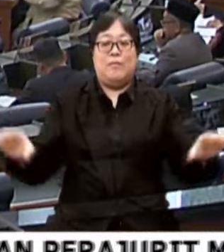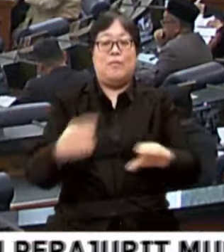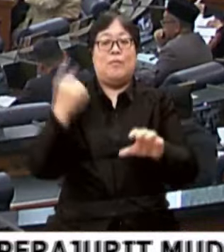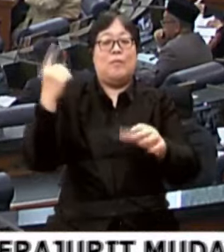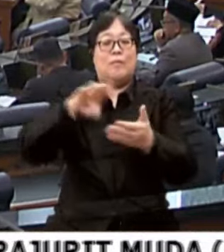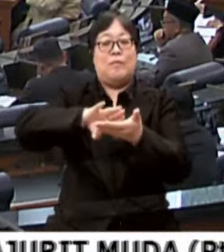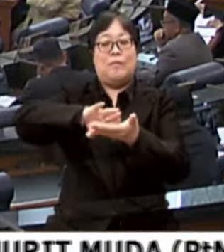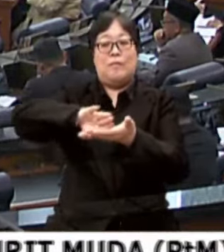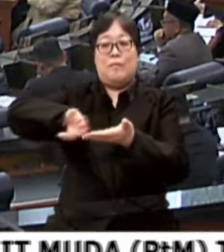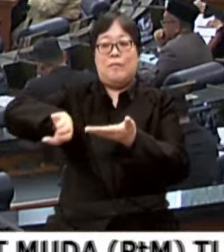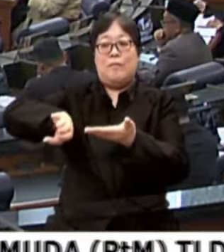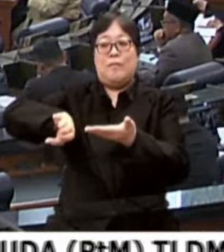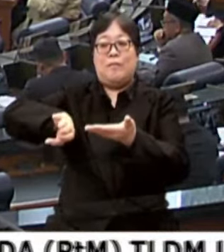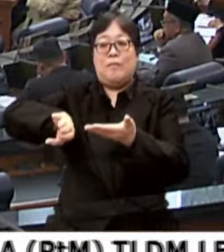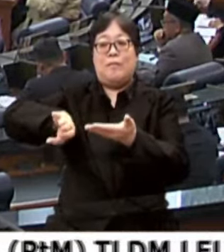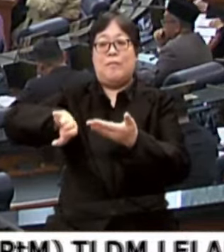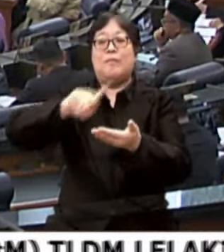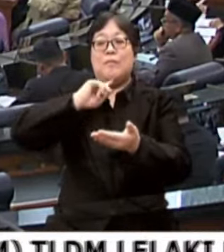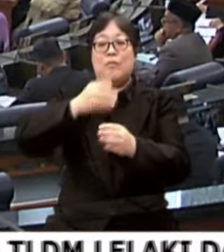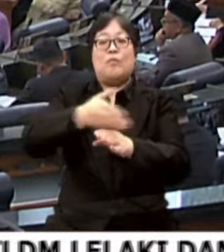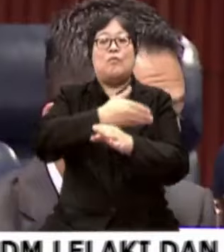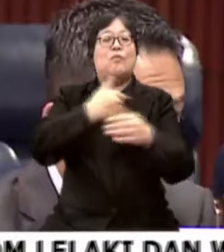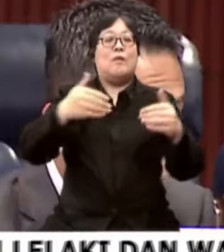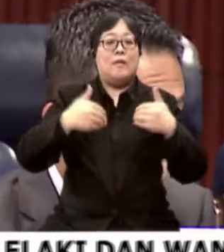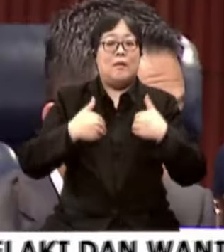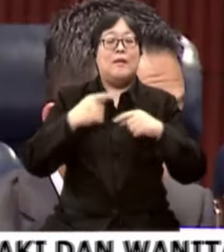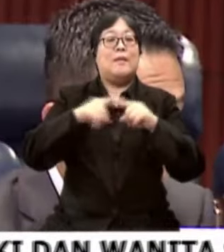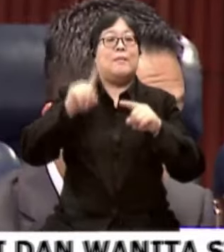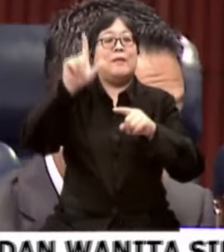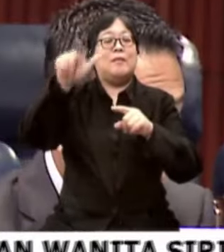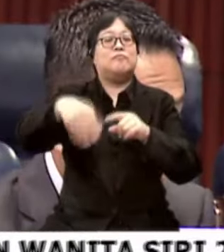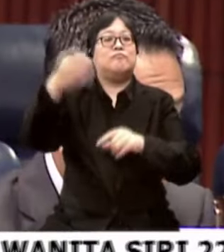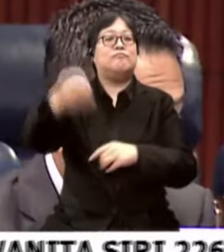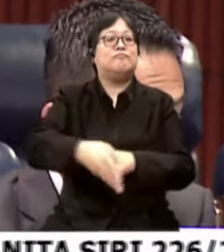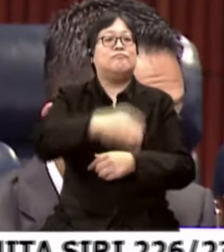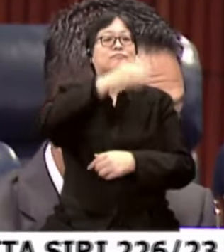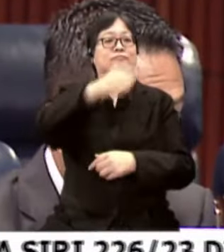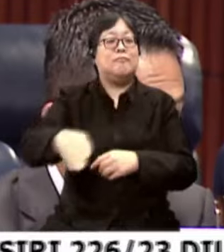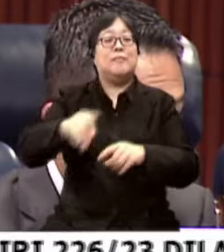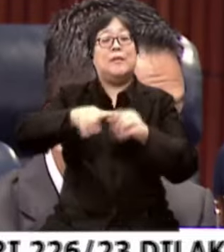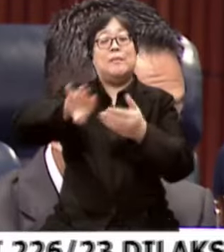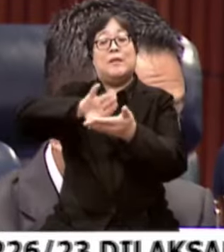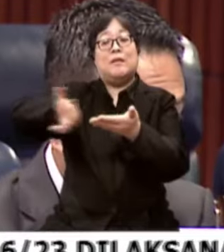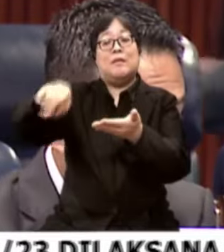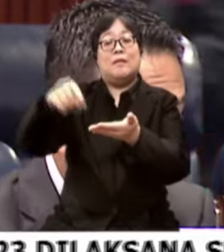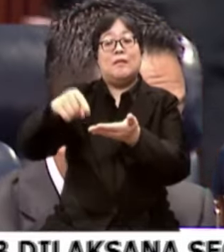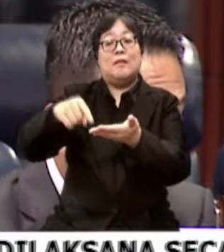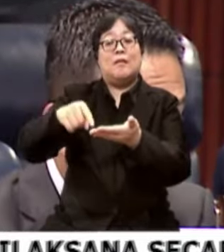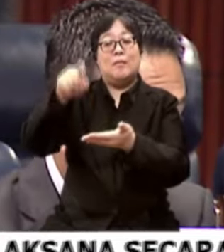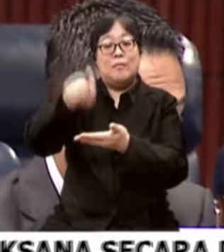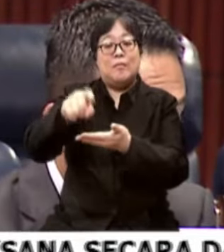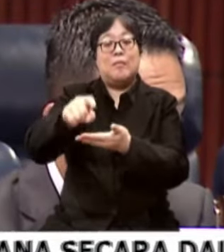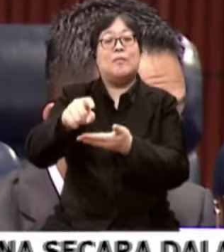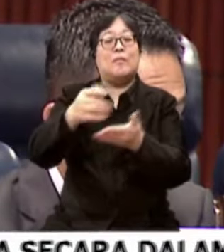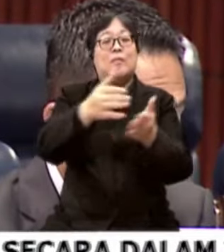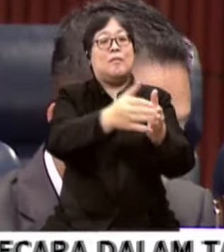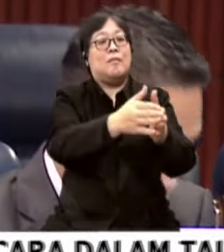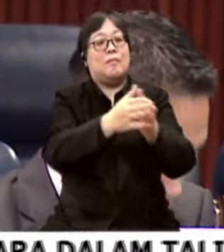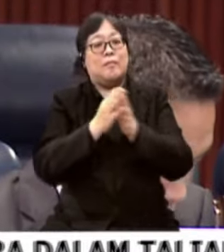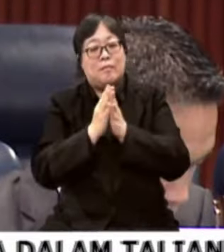pengecualian yang sebelum ini penambahku tetapi Lepas tuh dipantaukan tetapi pengecualian ini harus di pohon